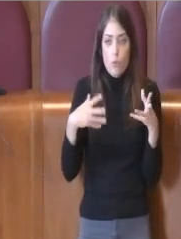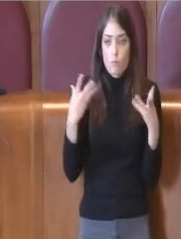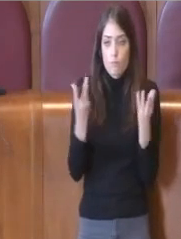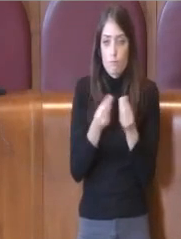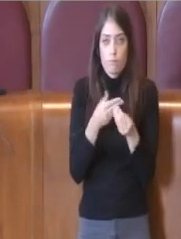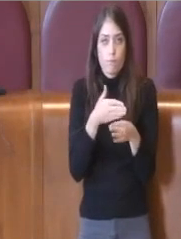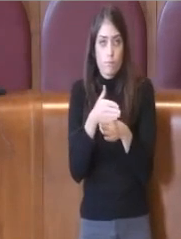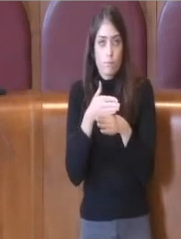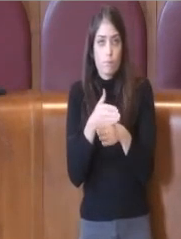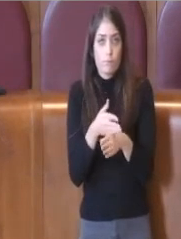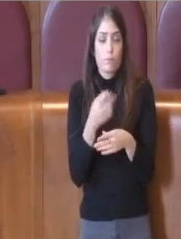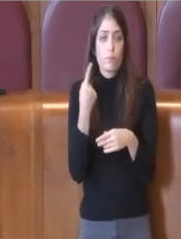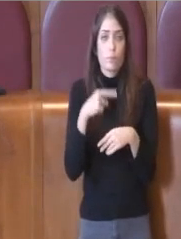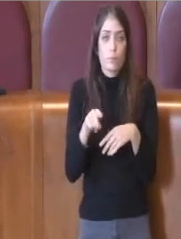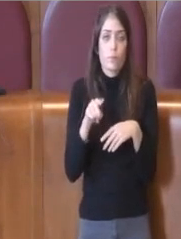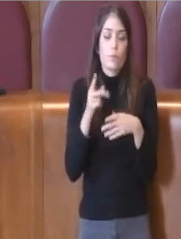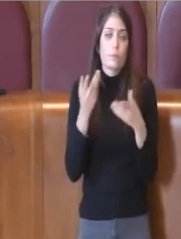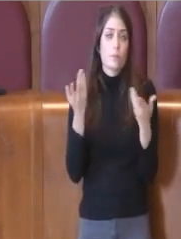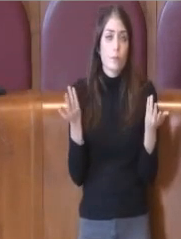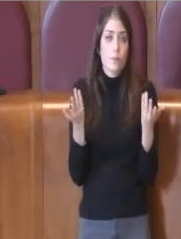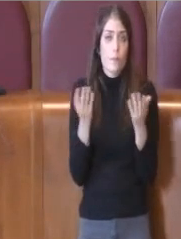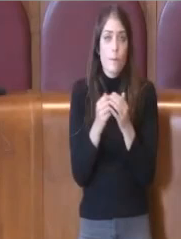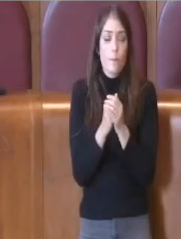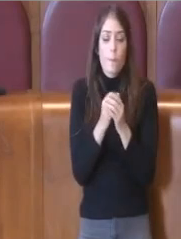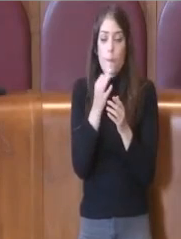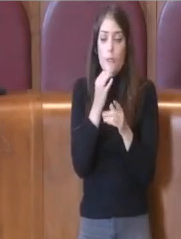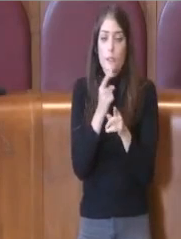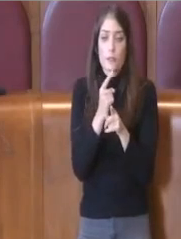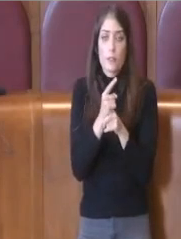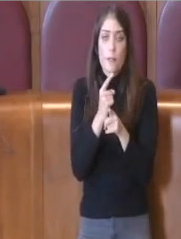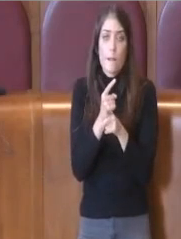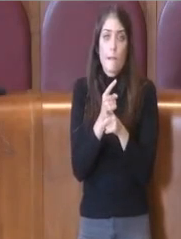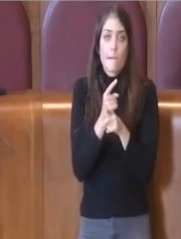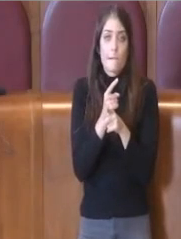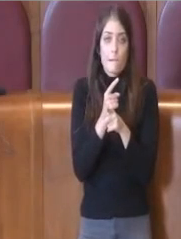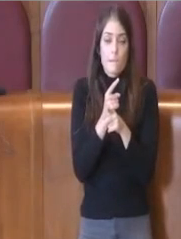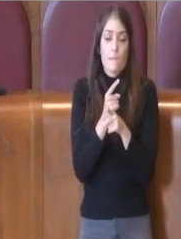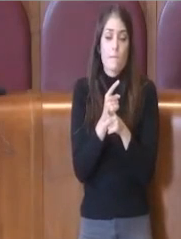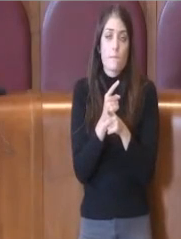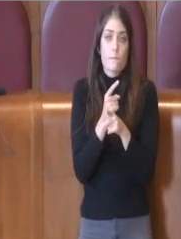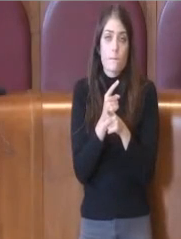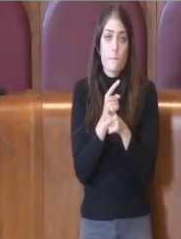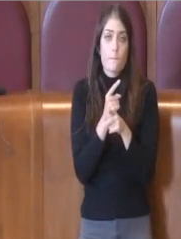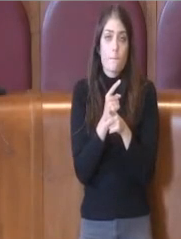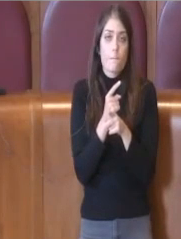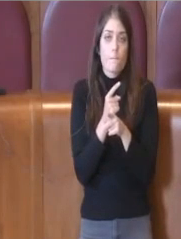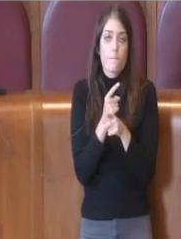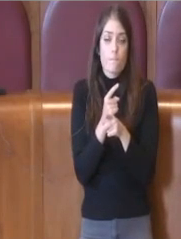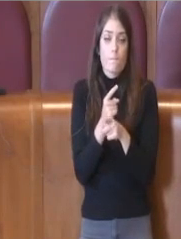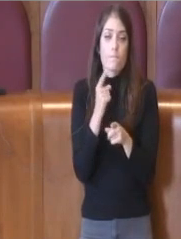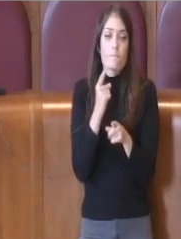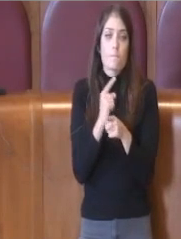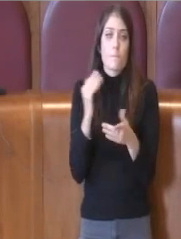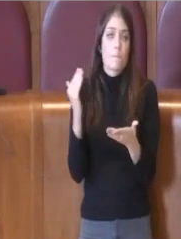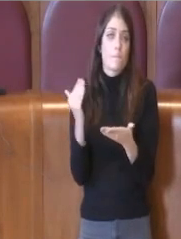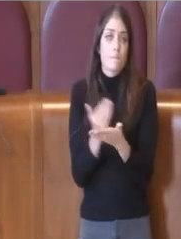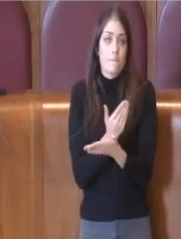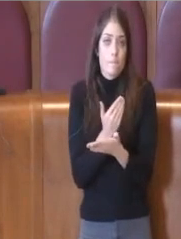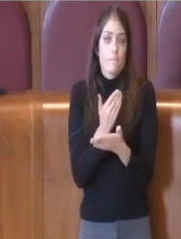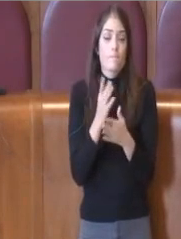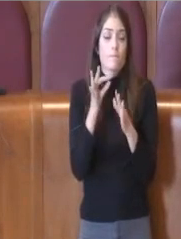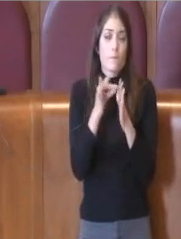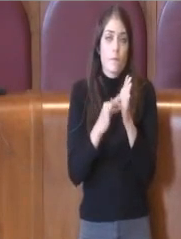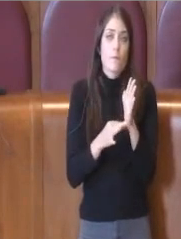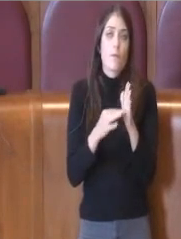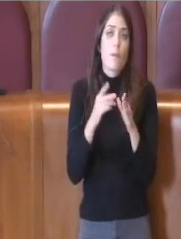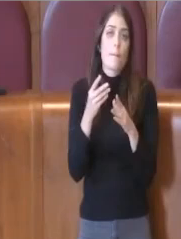con una delibera appunto che individua determinati beni che devono essere tolti dal paniere, diciamo così, dei beni pubblici, o meglio delle regole dei